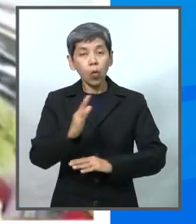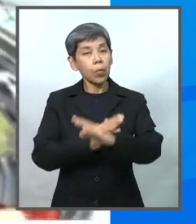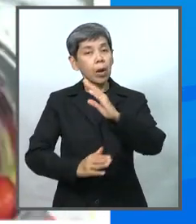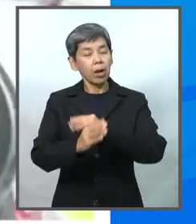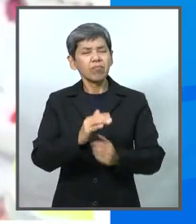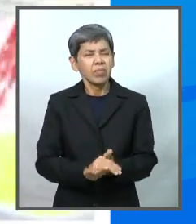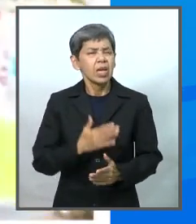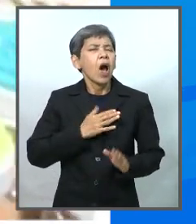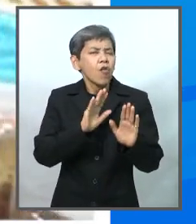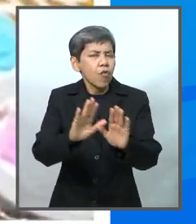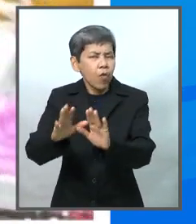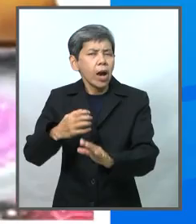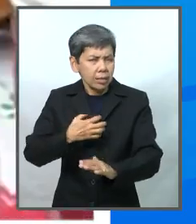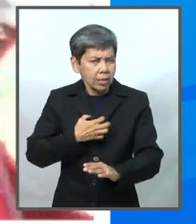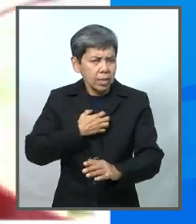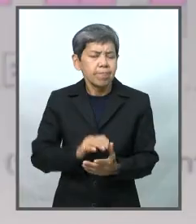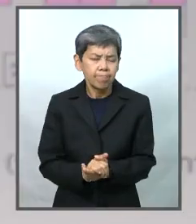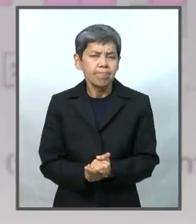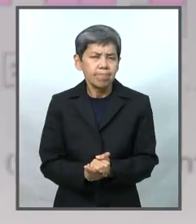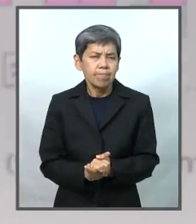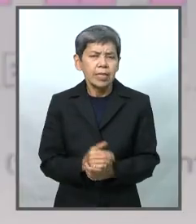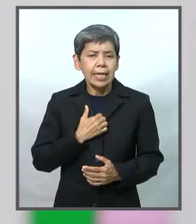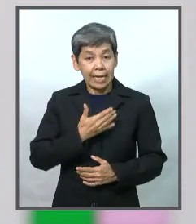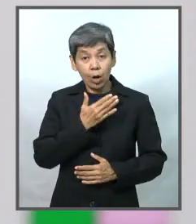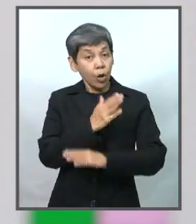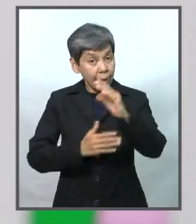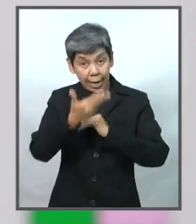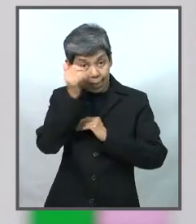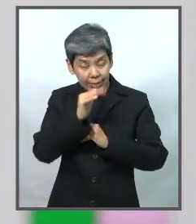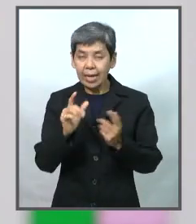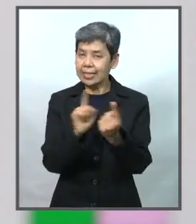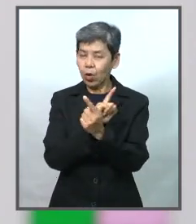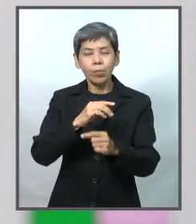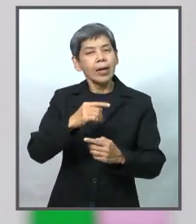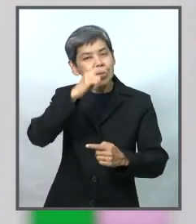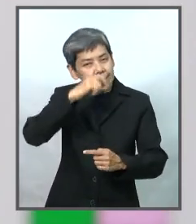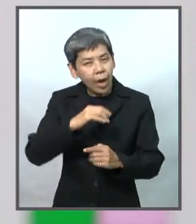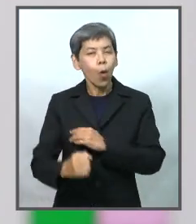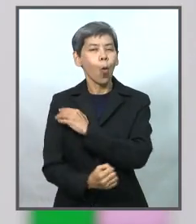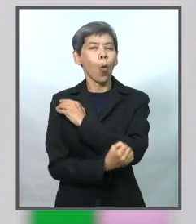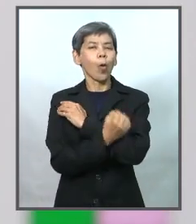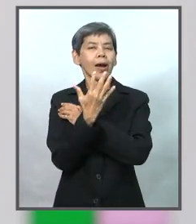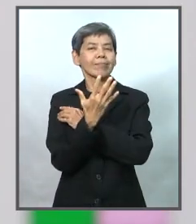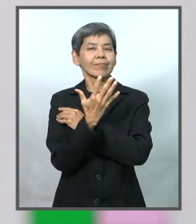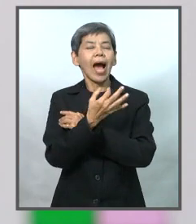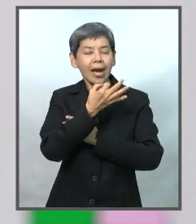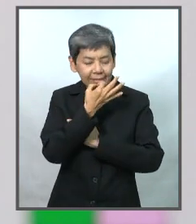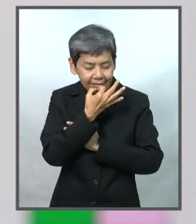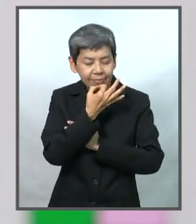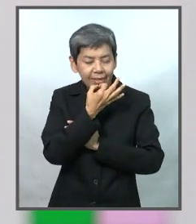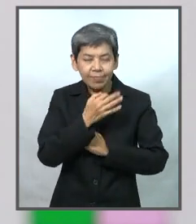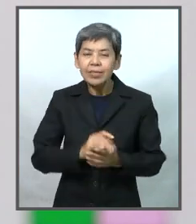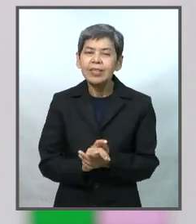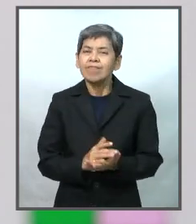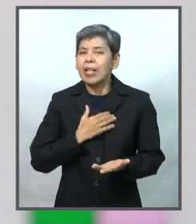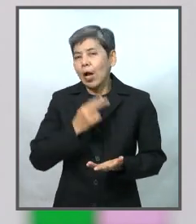การนะคะอยากจะฝากถึงผู้ชมทางบ้านทุกคนนะคะก็อย่าลืมคนพิการที่อยู่ในสังคมไทยอย่าลืมให้โอกาสแล้วก็ให้อาชีพกับเข